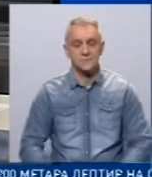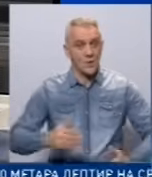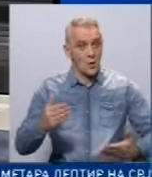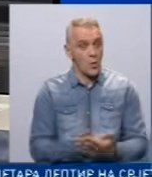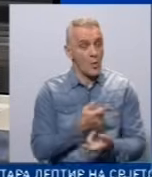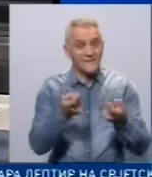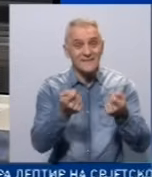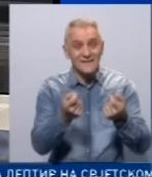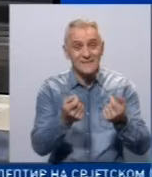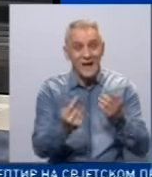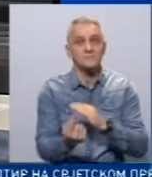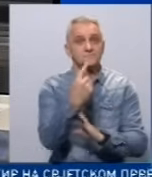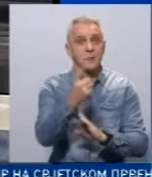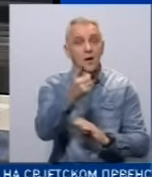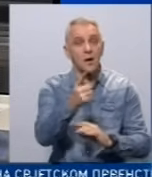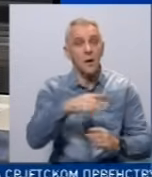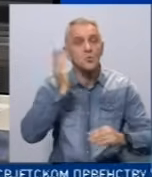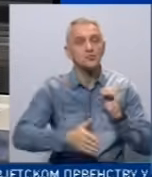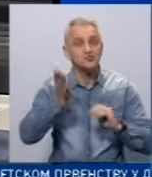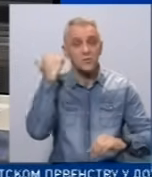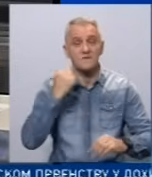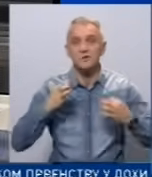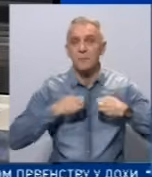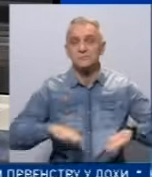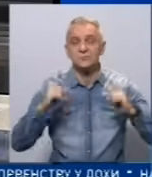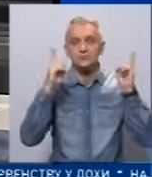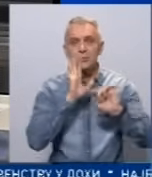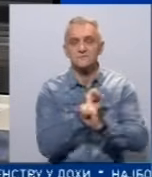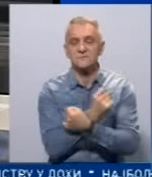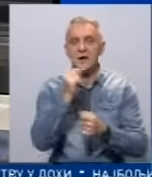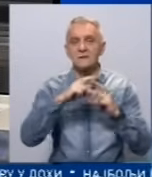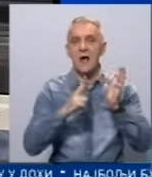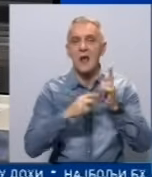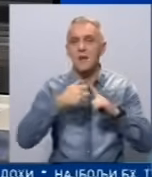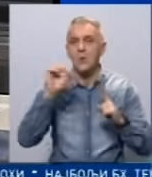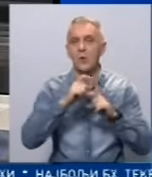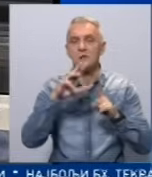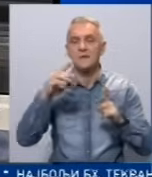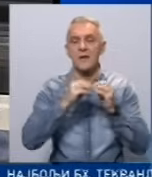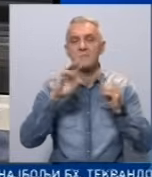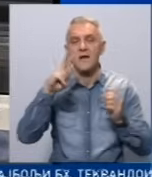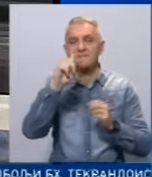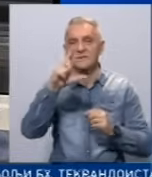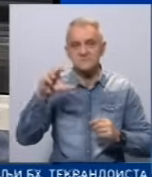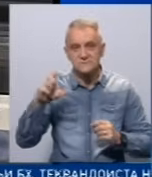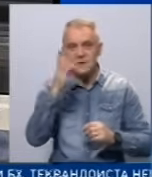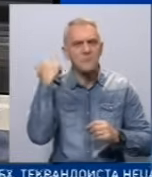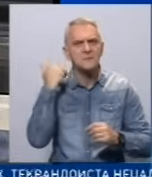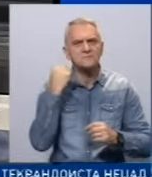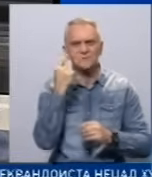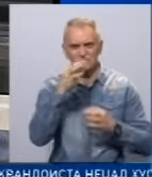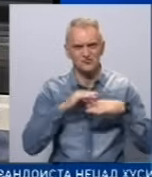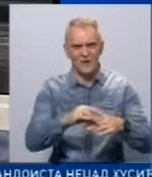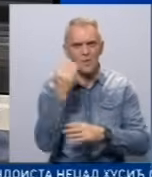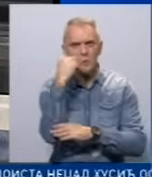Novi detalji isplivali su tokom ročišta bivšem predsjedniku suda Bosne i Hercegovine Ranku Debevcu, ali i bivšem šefu